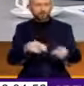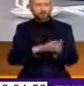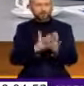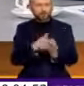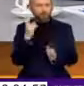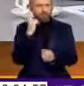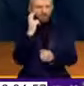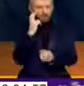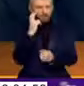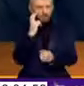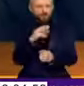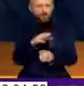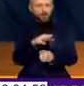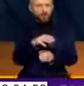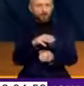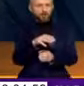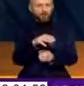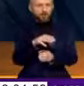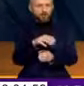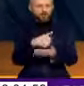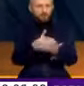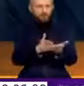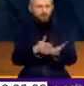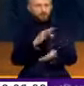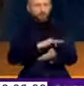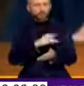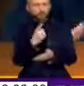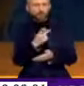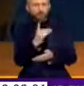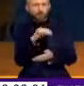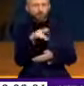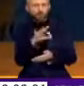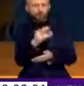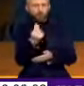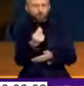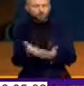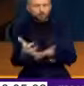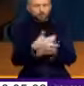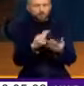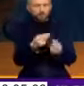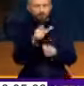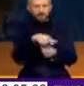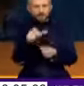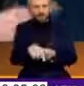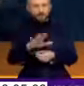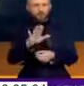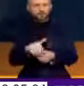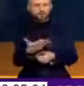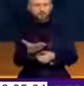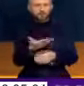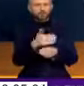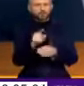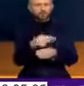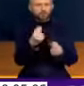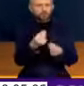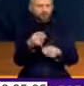з Київпартнерсервісом, використовуючи одну з криптовалют, збирати кошти киян і потім частину